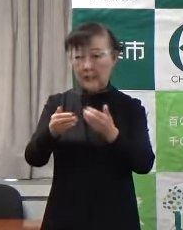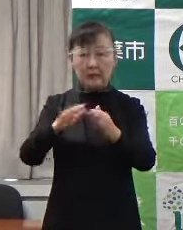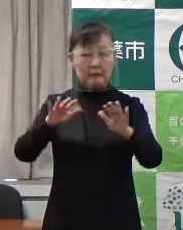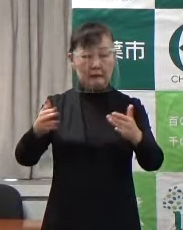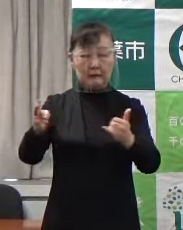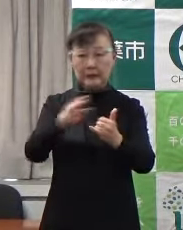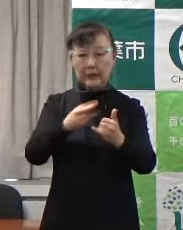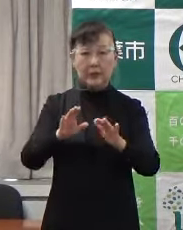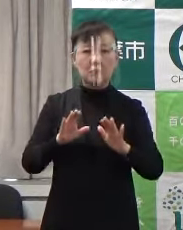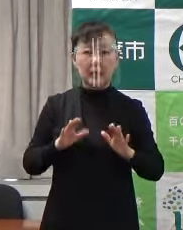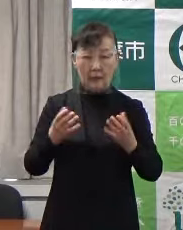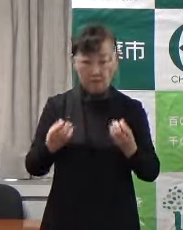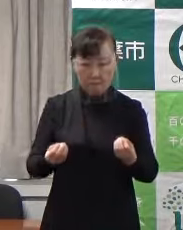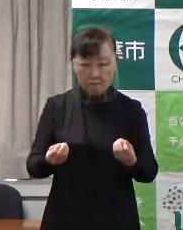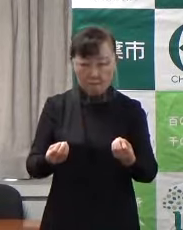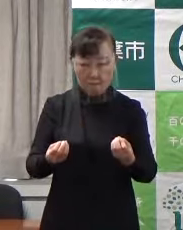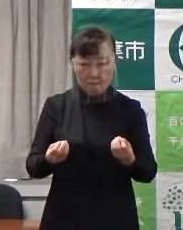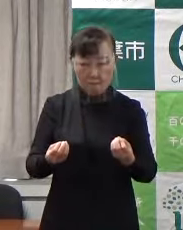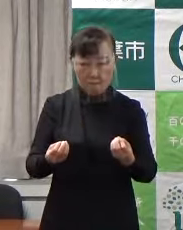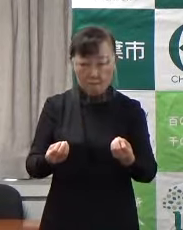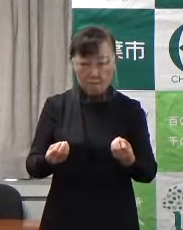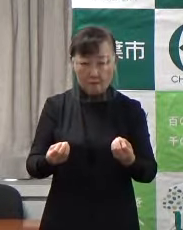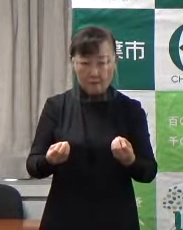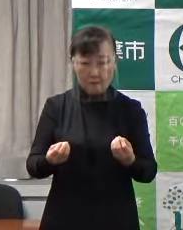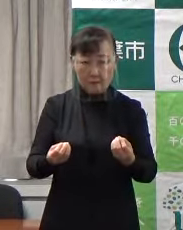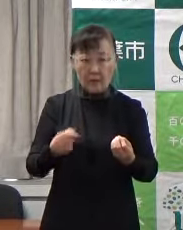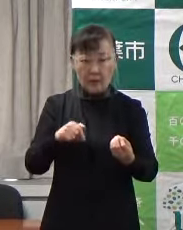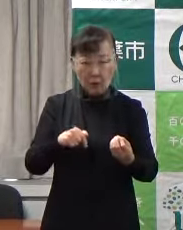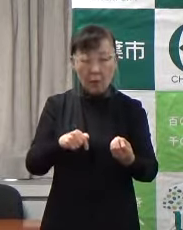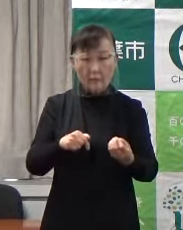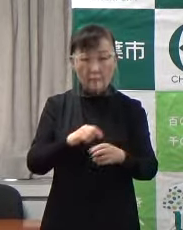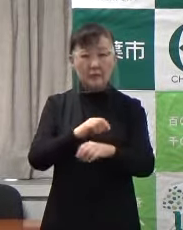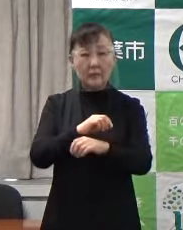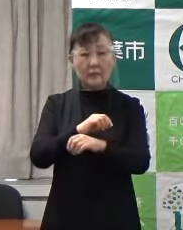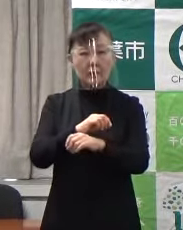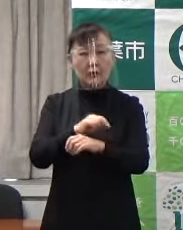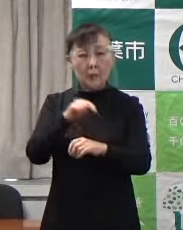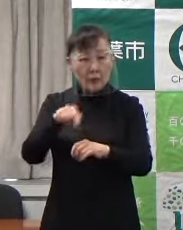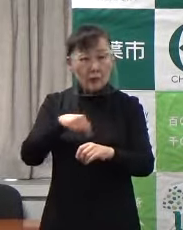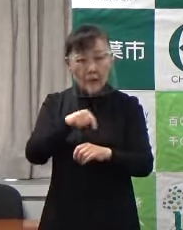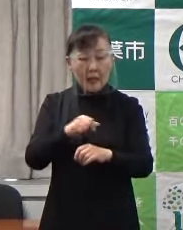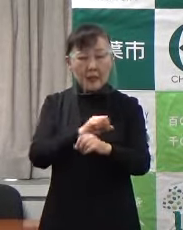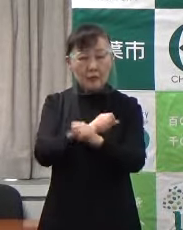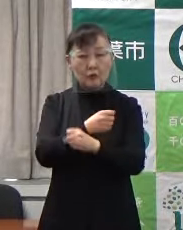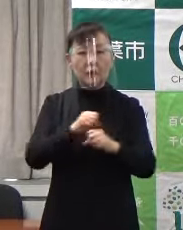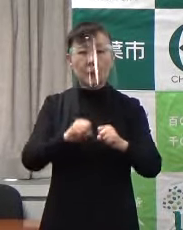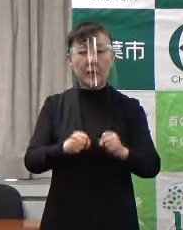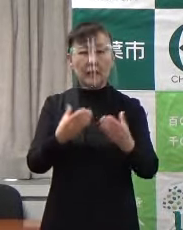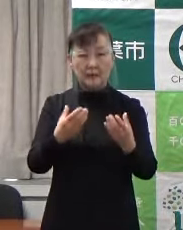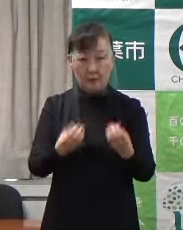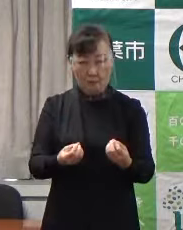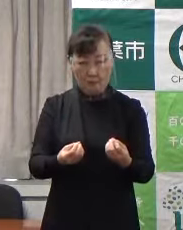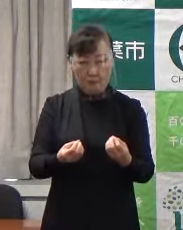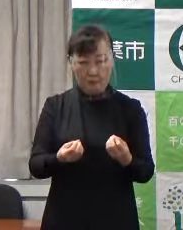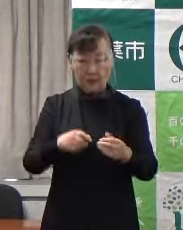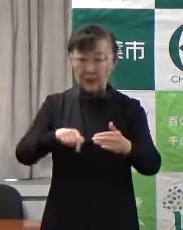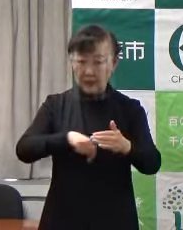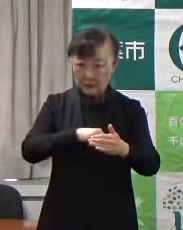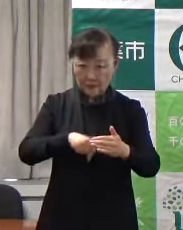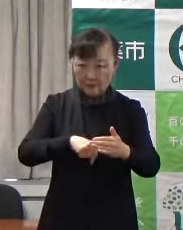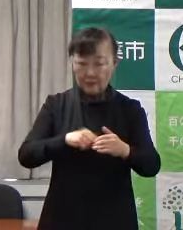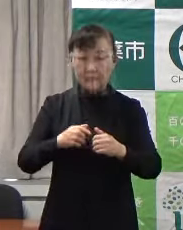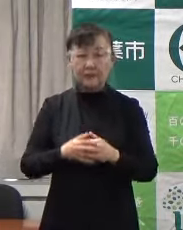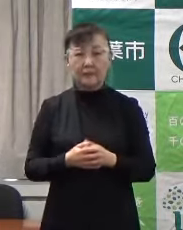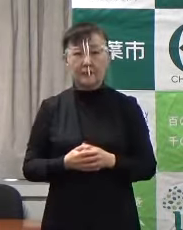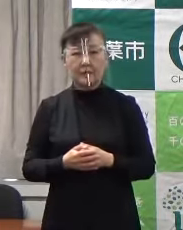受けてしまったというところで、まあ、こういう取り組みをやったんだということ、それから、